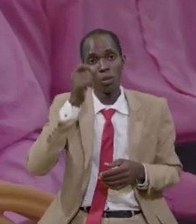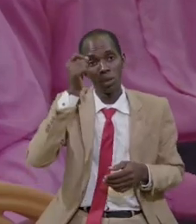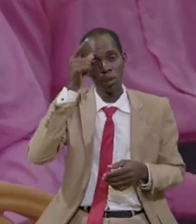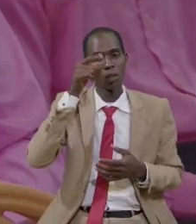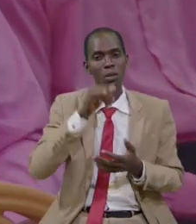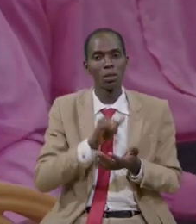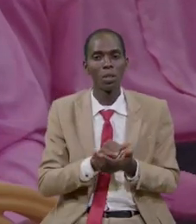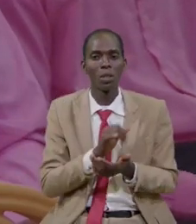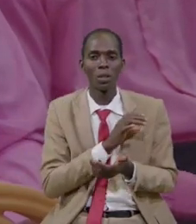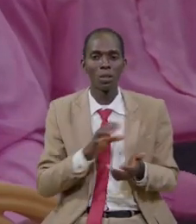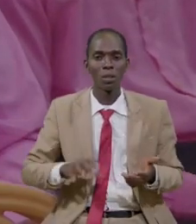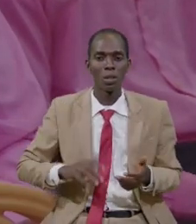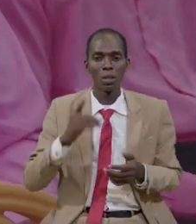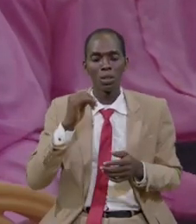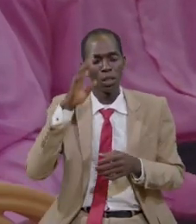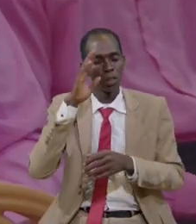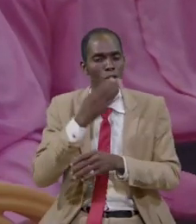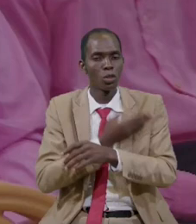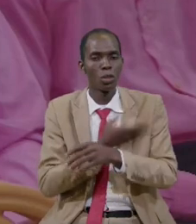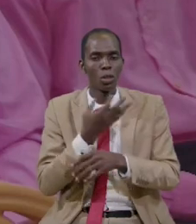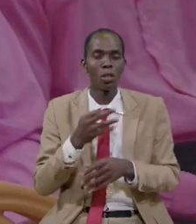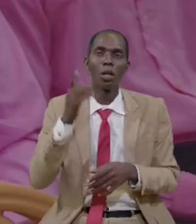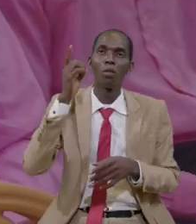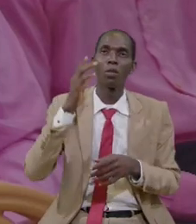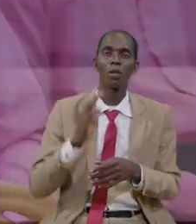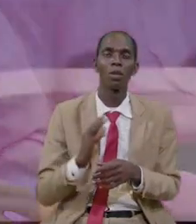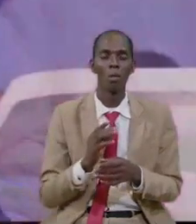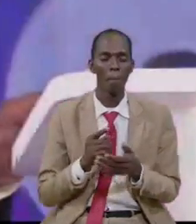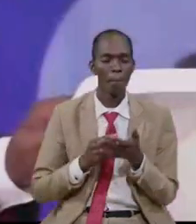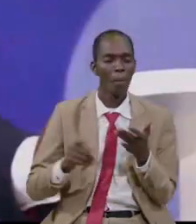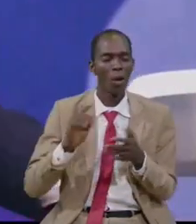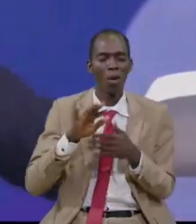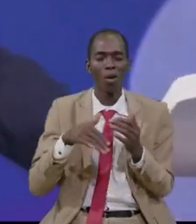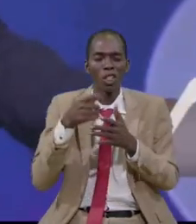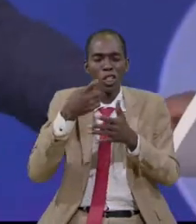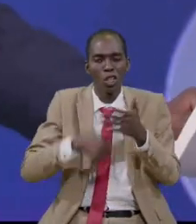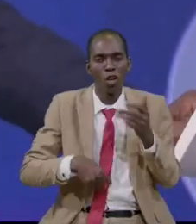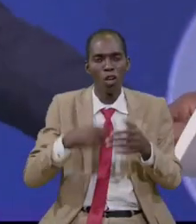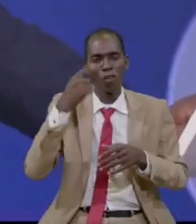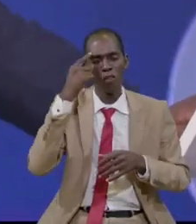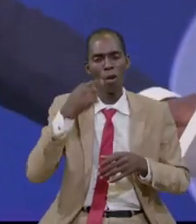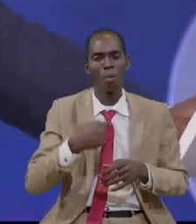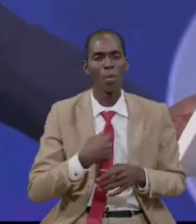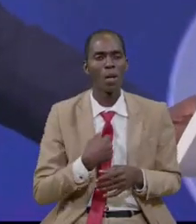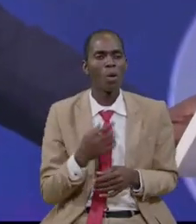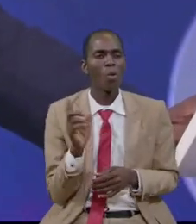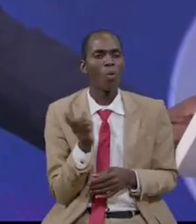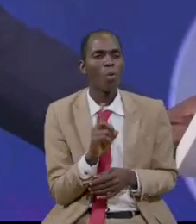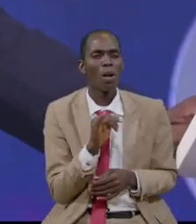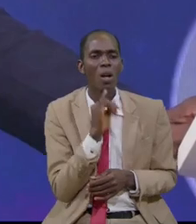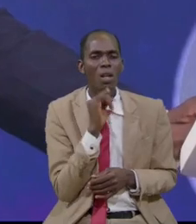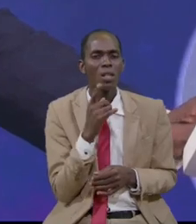de Dieu, a payé tout le prix pour moi. Où est celui qui dominait? Où est celui,